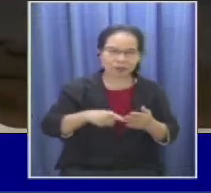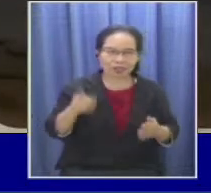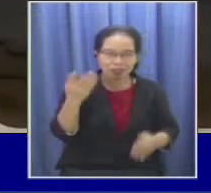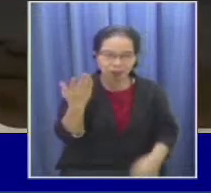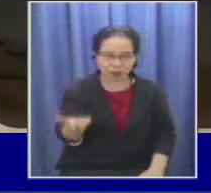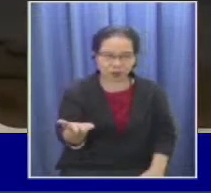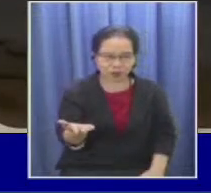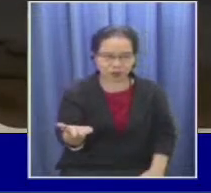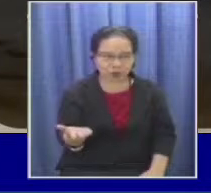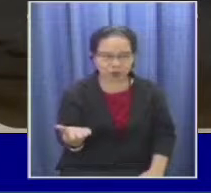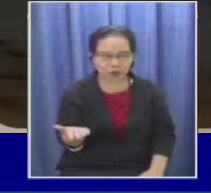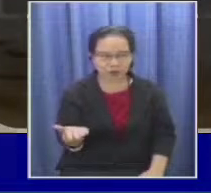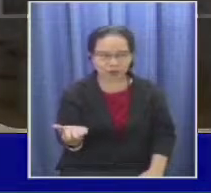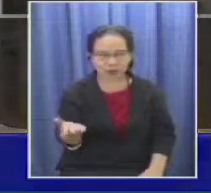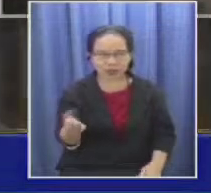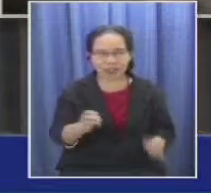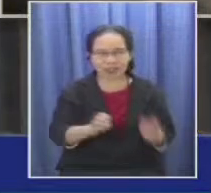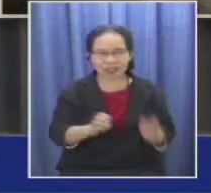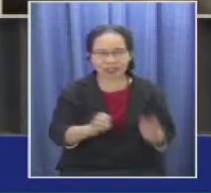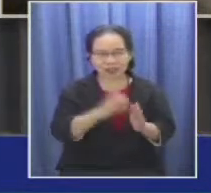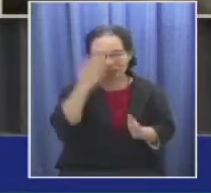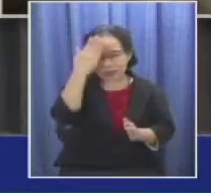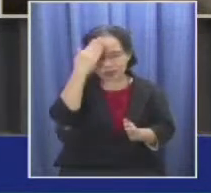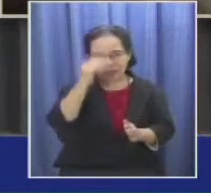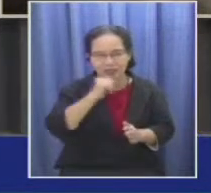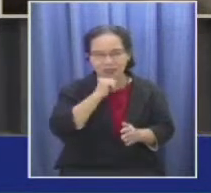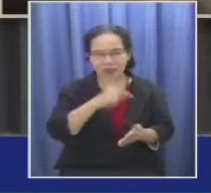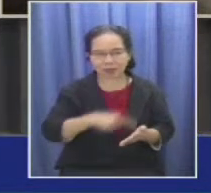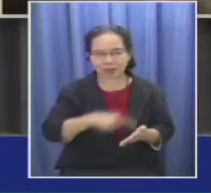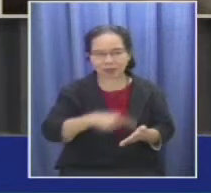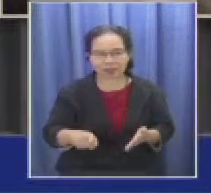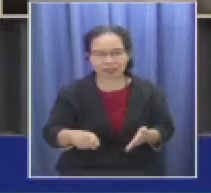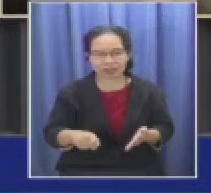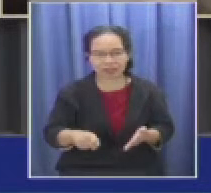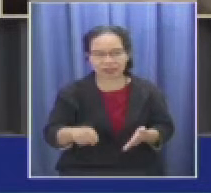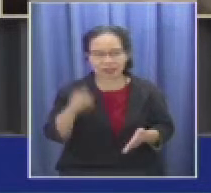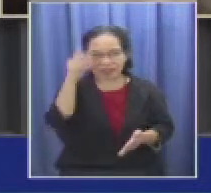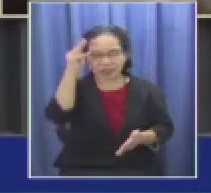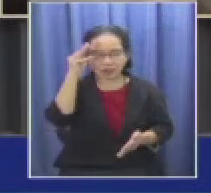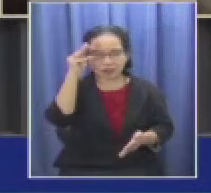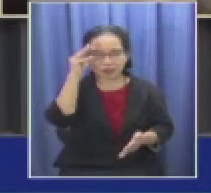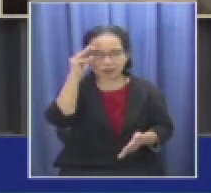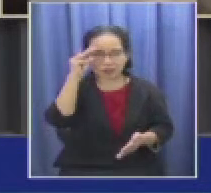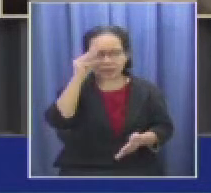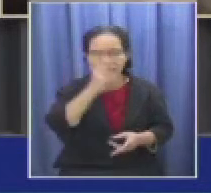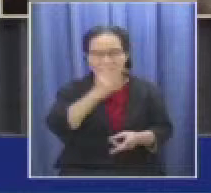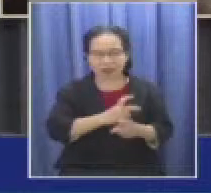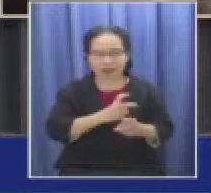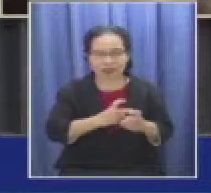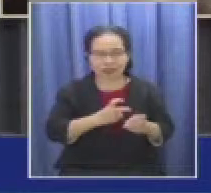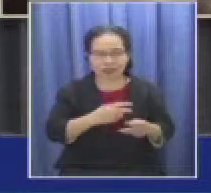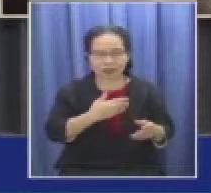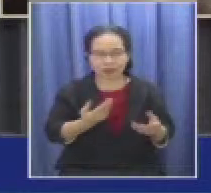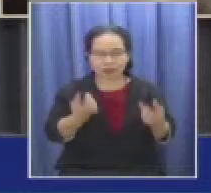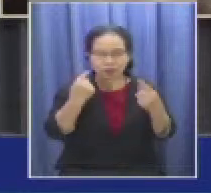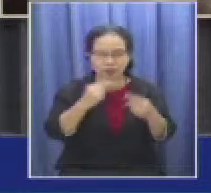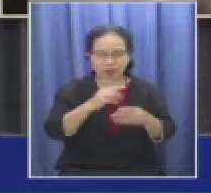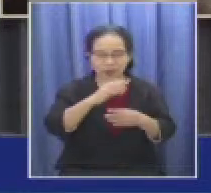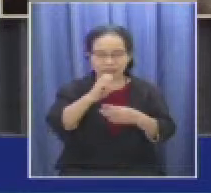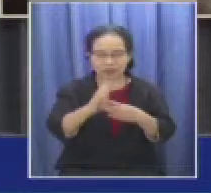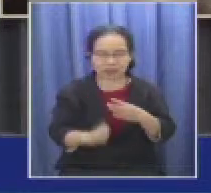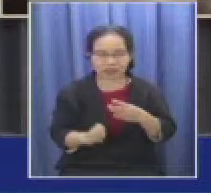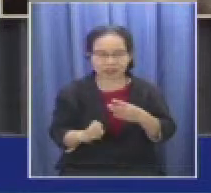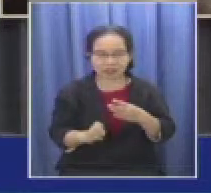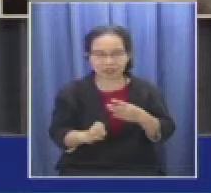wase eba na wie ya de na eba na na wotwe anasa bosome no awie ye enti nipa na one no akɔba nkro na ni da